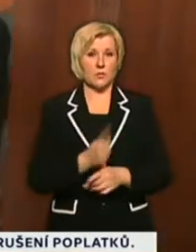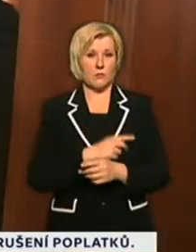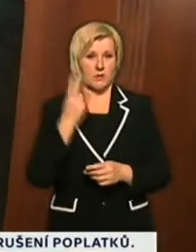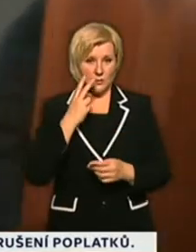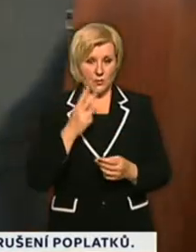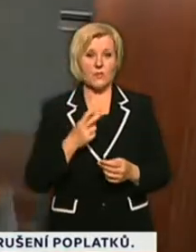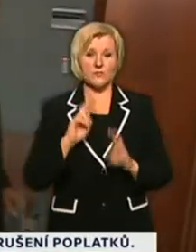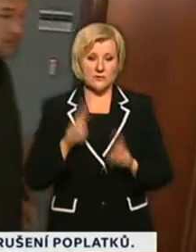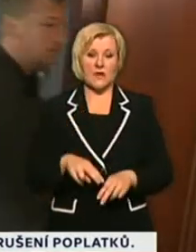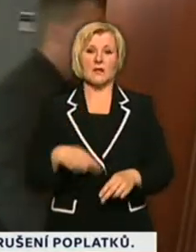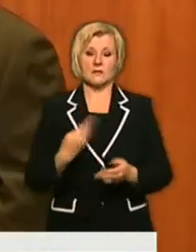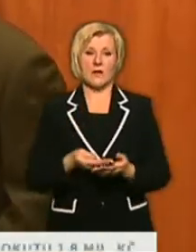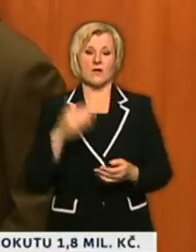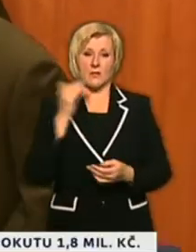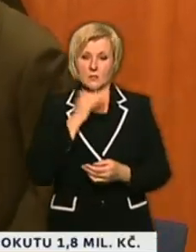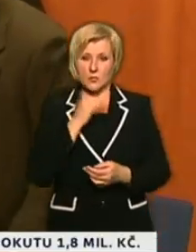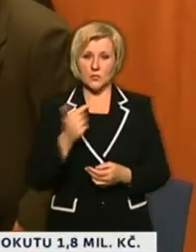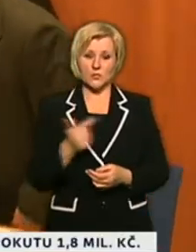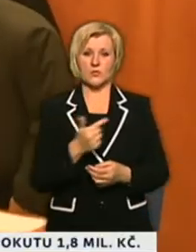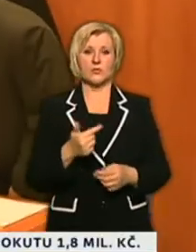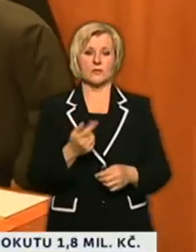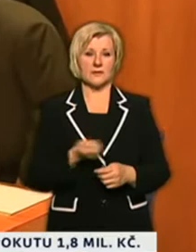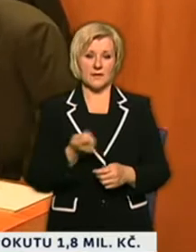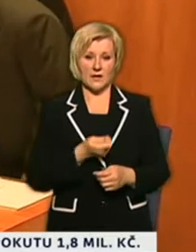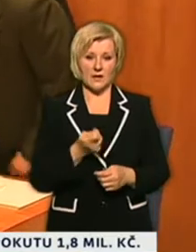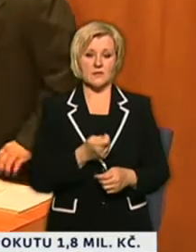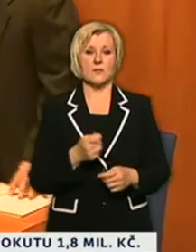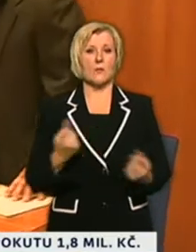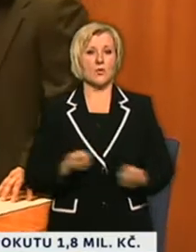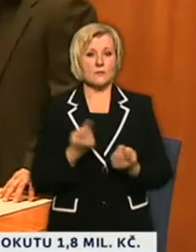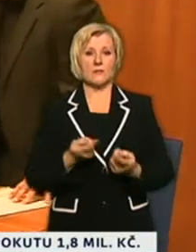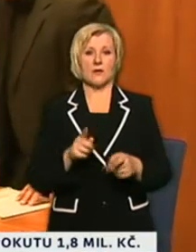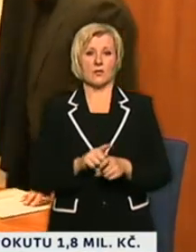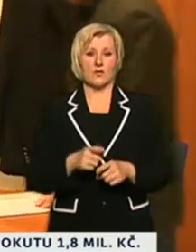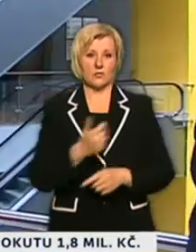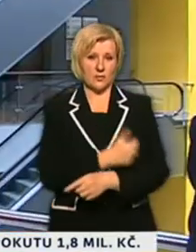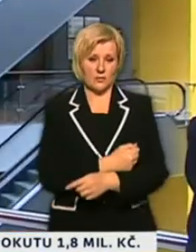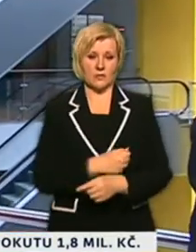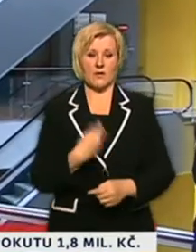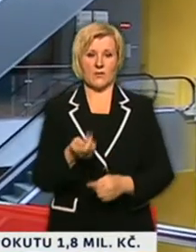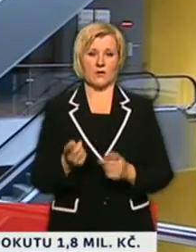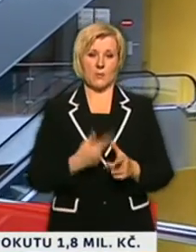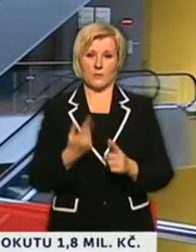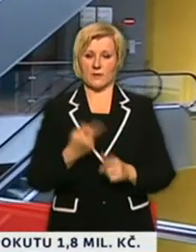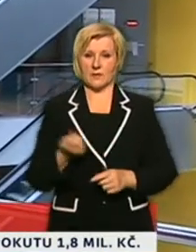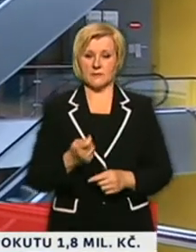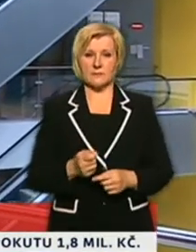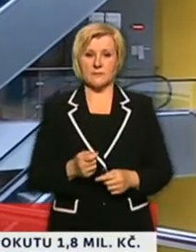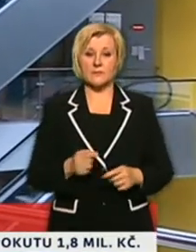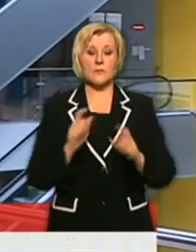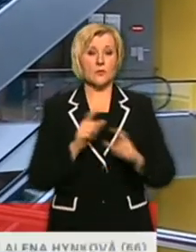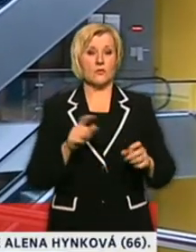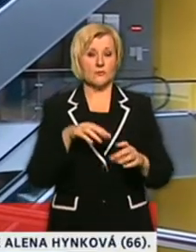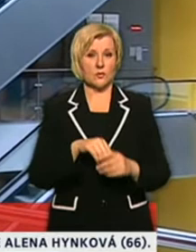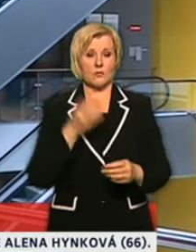Brně. Tomáše Wolfa a Jiřího Šenvajce potrestal za šíření toxikomanie podmínkami. Tam byly v rámci nabízené